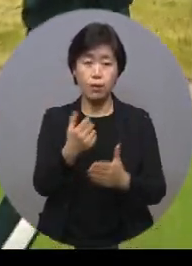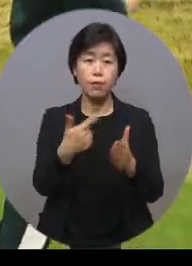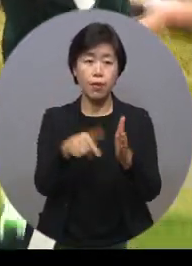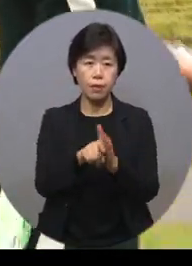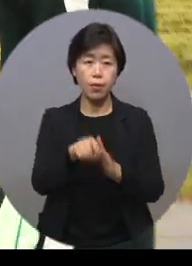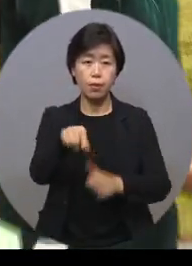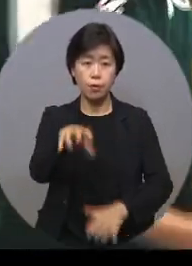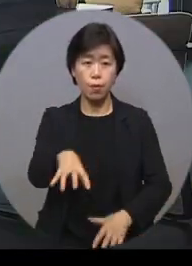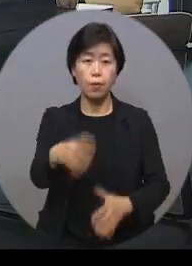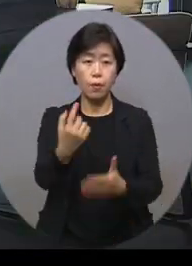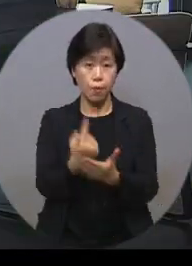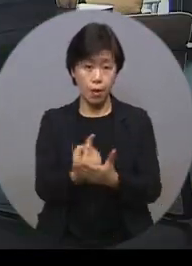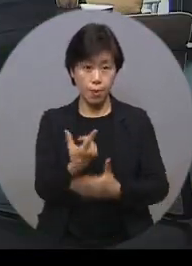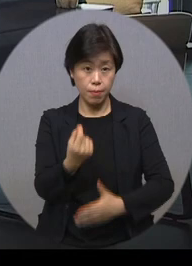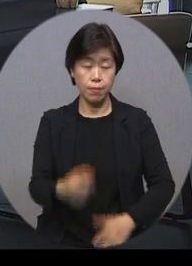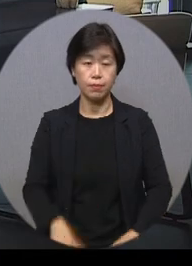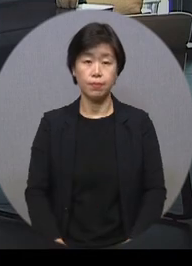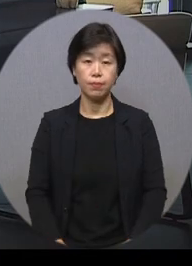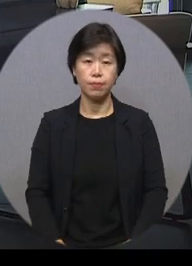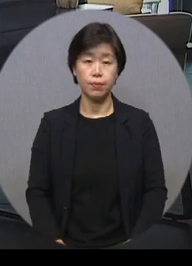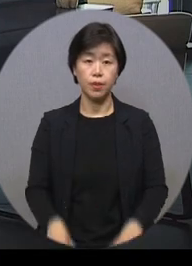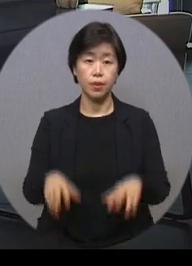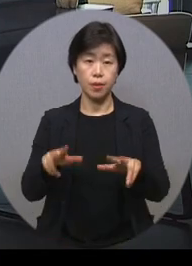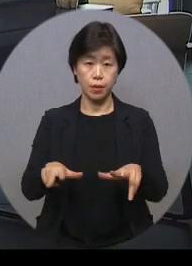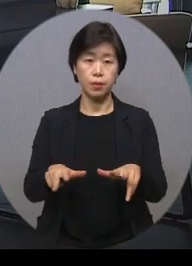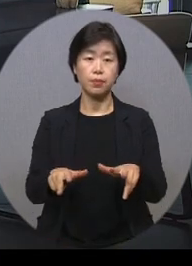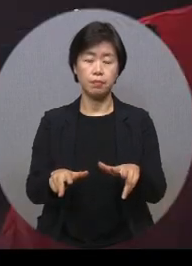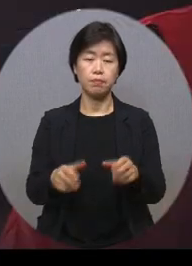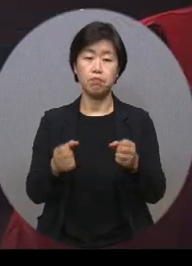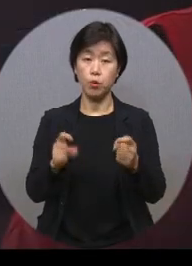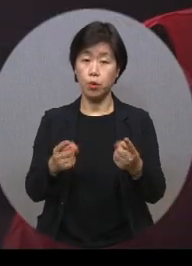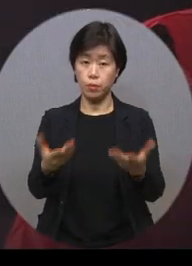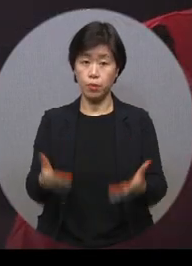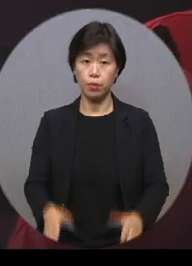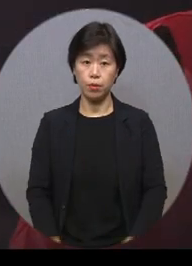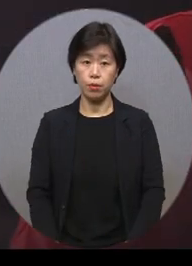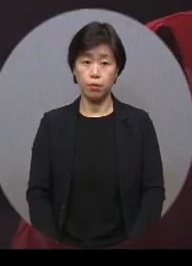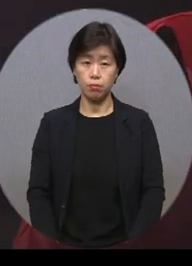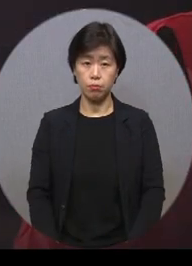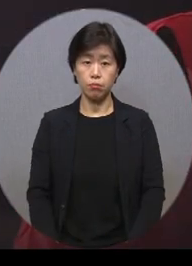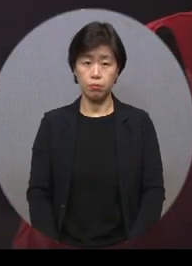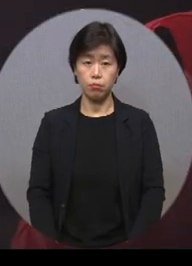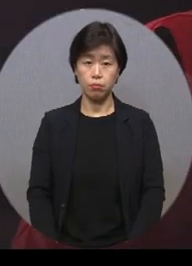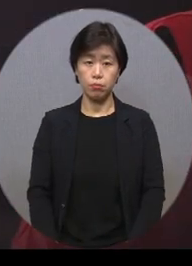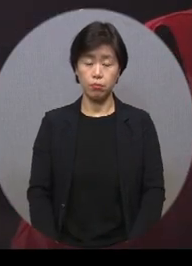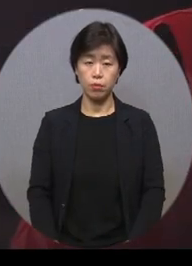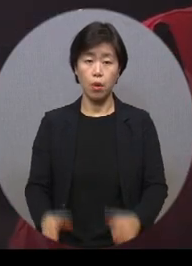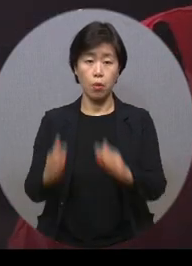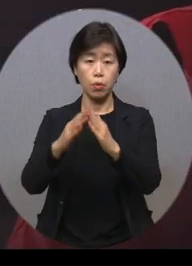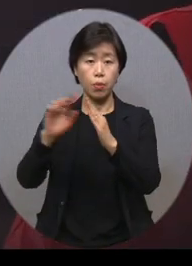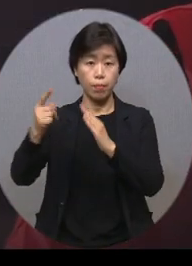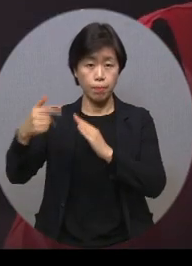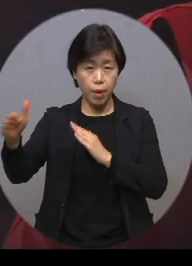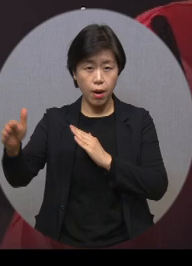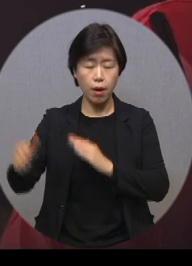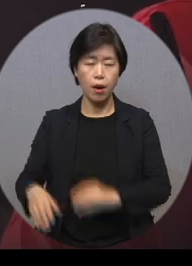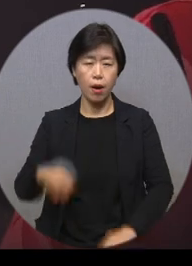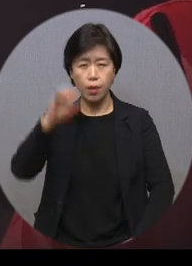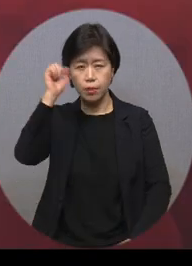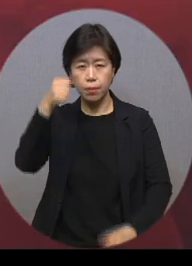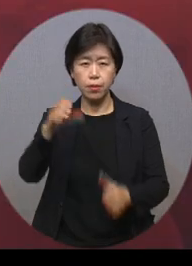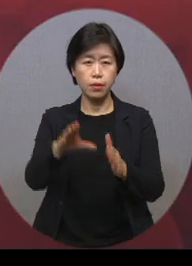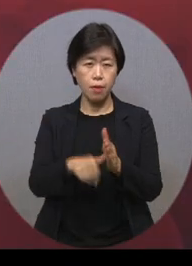알고 있습니다. 지금 선택의 기회를 드리겠습니다. 돌아가셔서 새벽 라운딩에 비싼